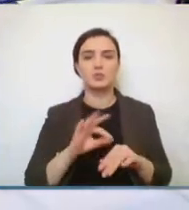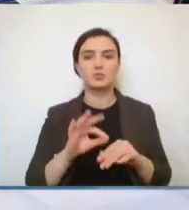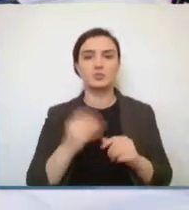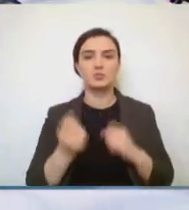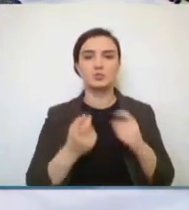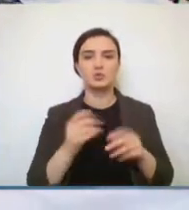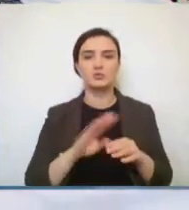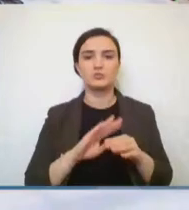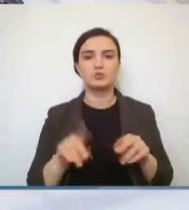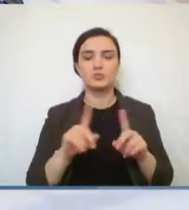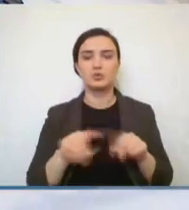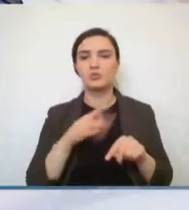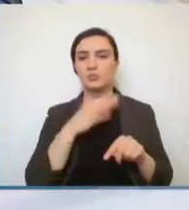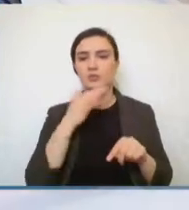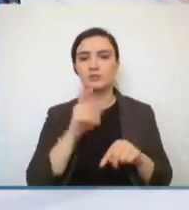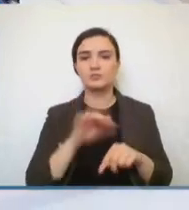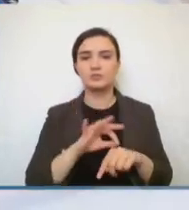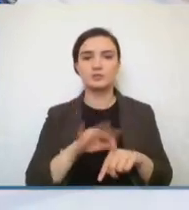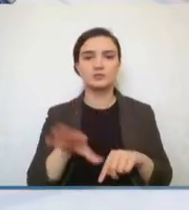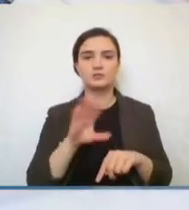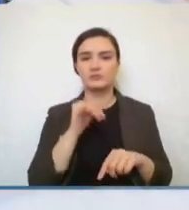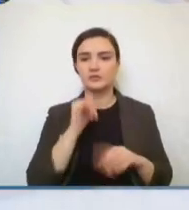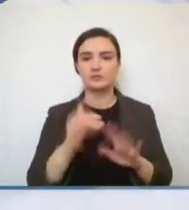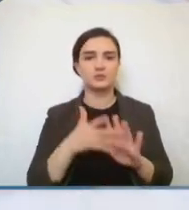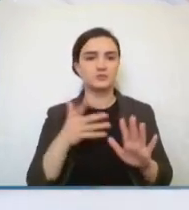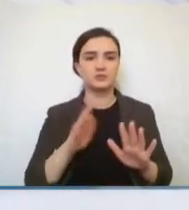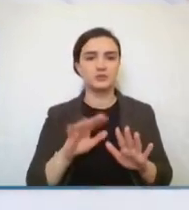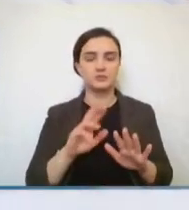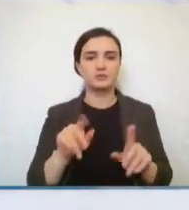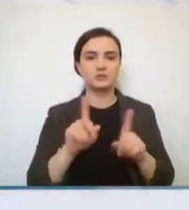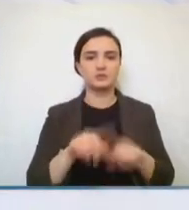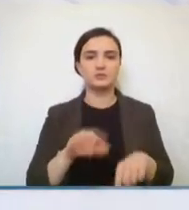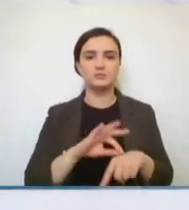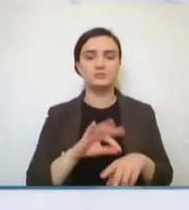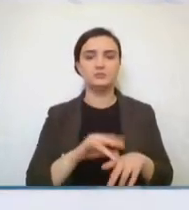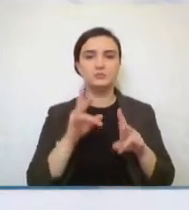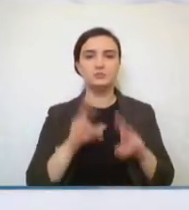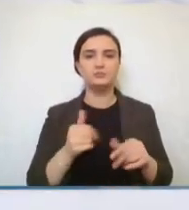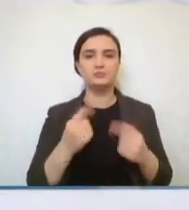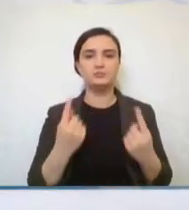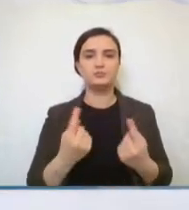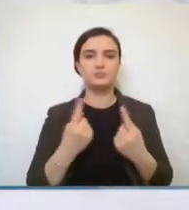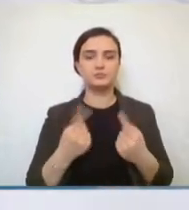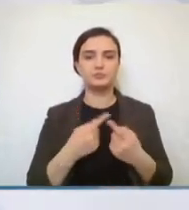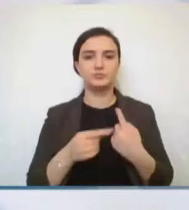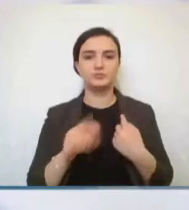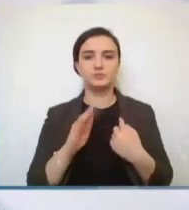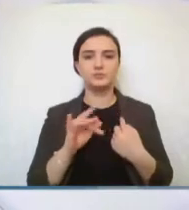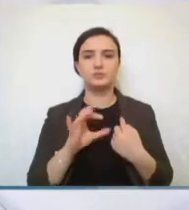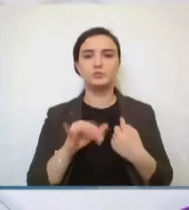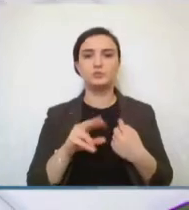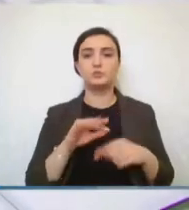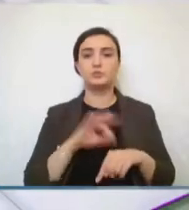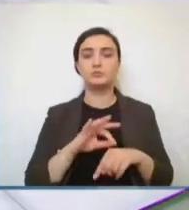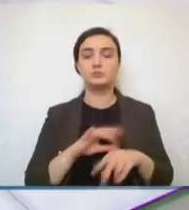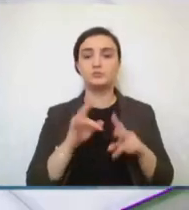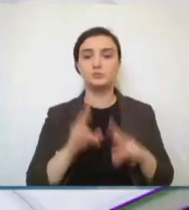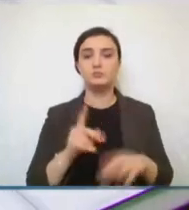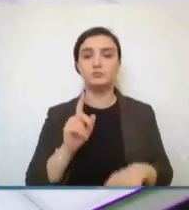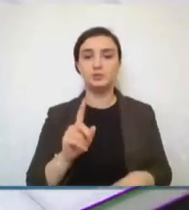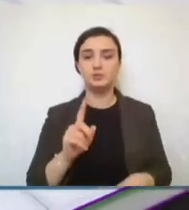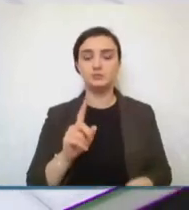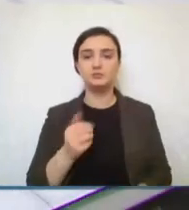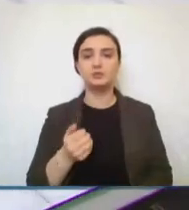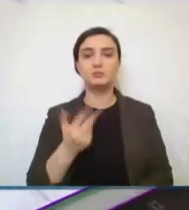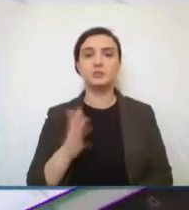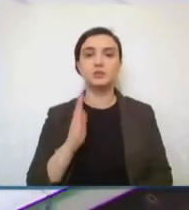ბევრი პაციენტი ვერც მიხვდება მას და ისე გადაიტანს, როგორც ჩვეულებრივი სხვა ვირუსული ინფექცია, მაგრამ რამდენად იქნება